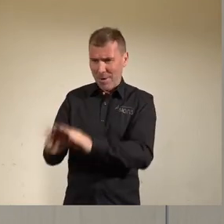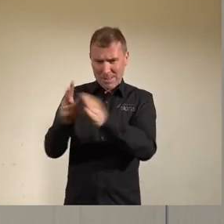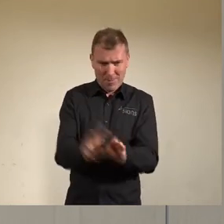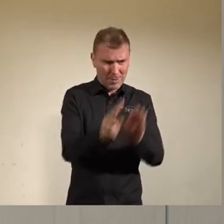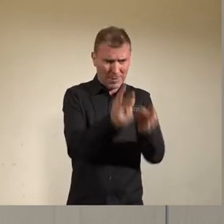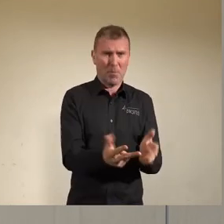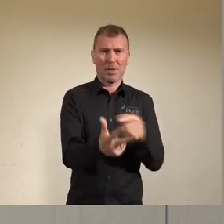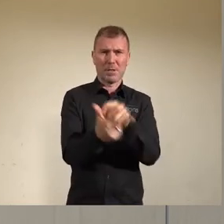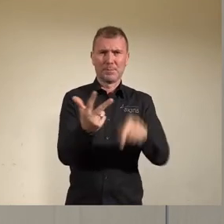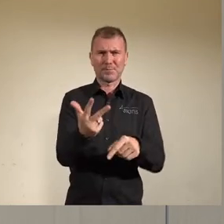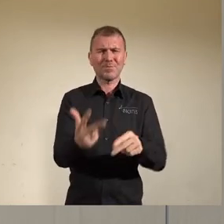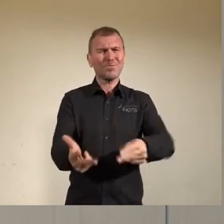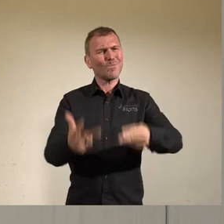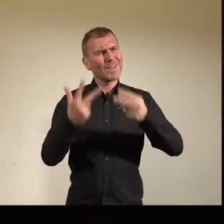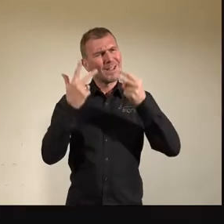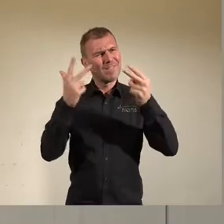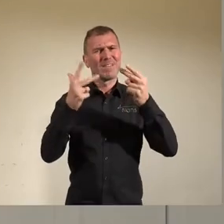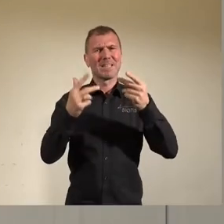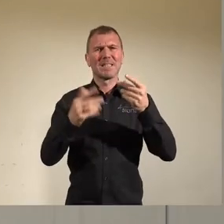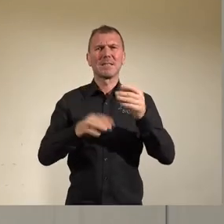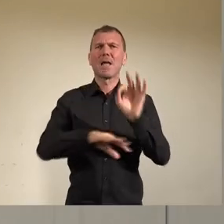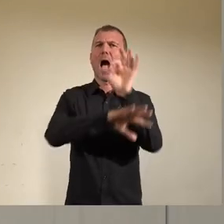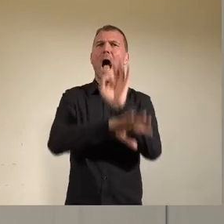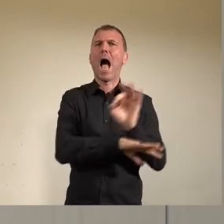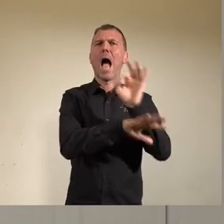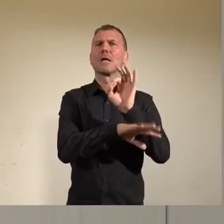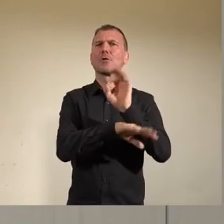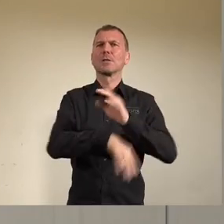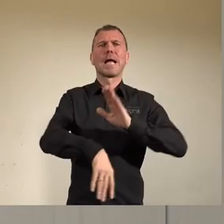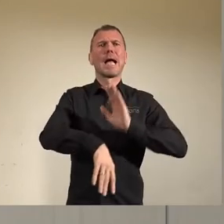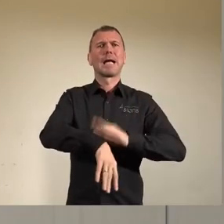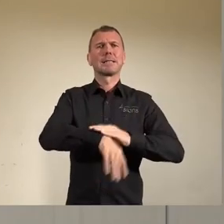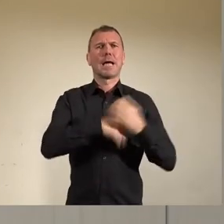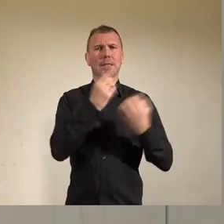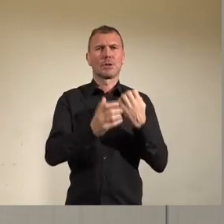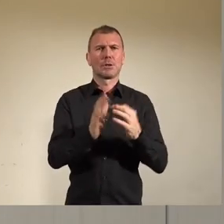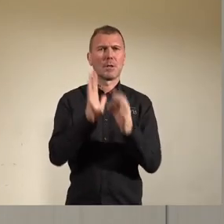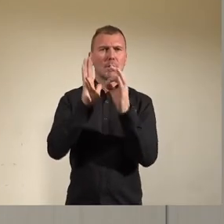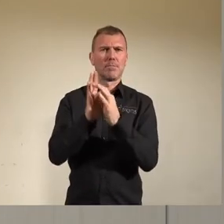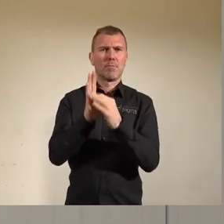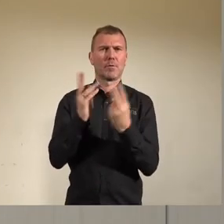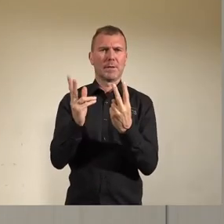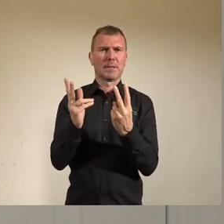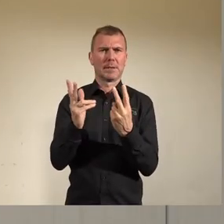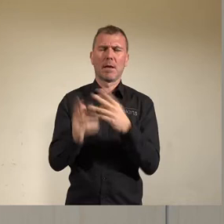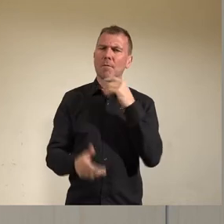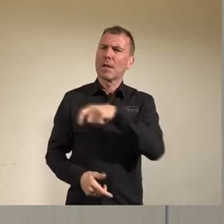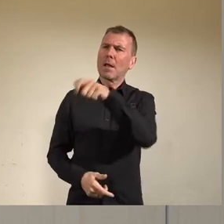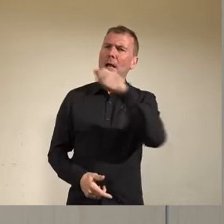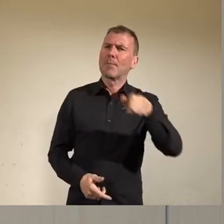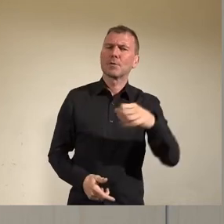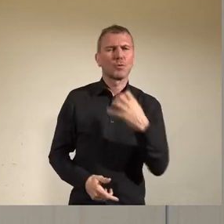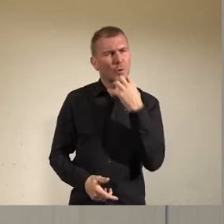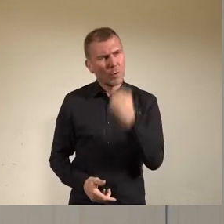ein bedeutendes architektonisches Dokument der Zeitgeschichte. Viele Menschen wünschen sich von